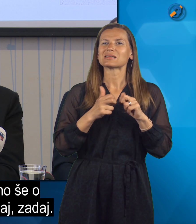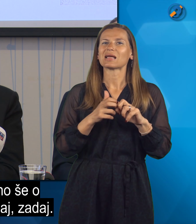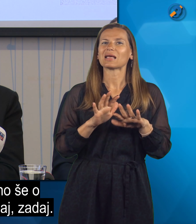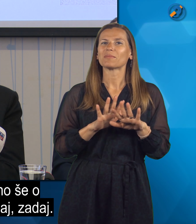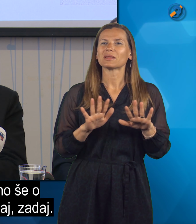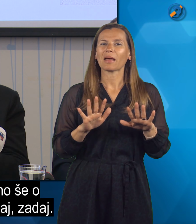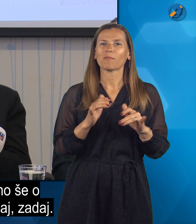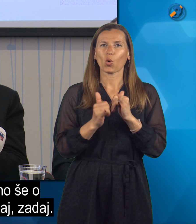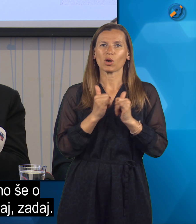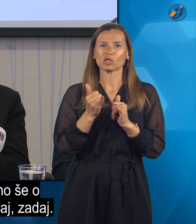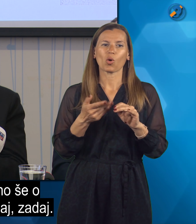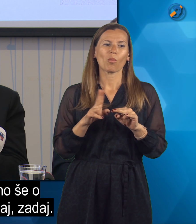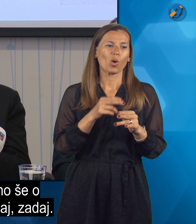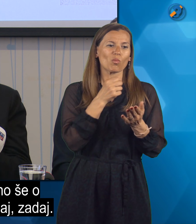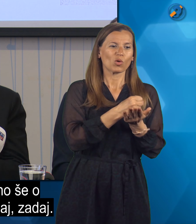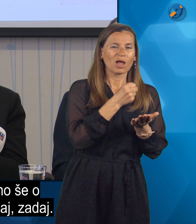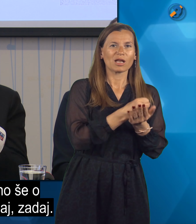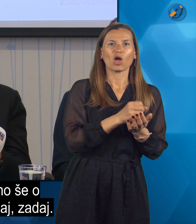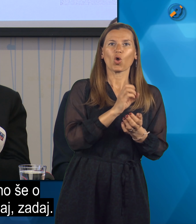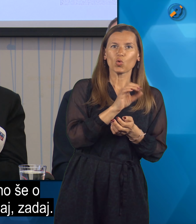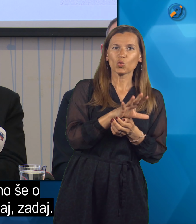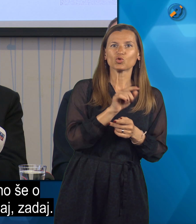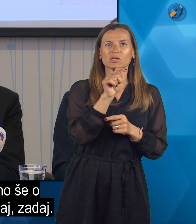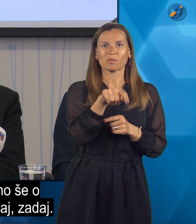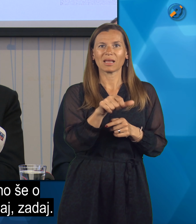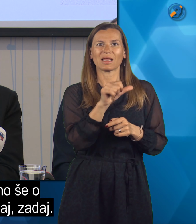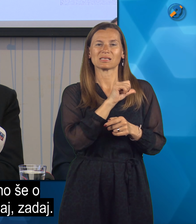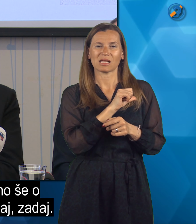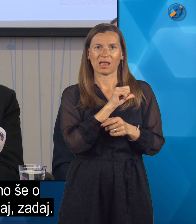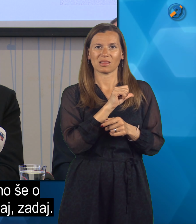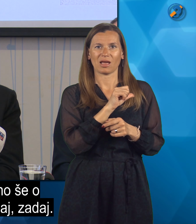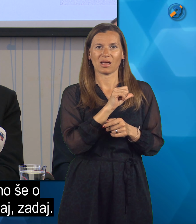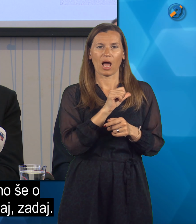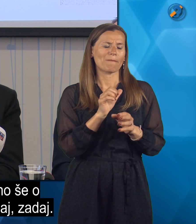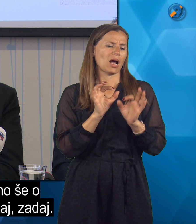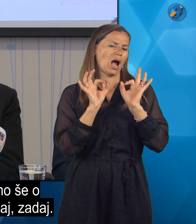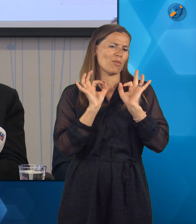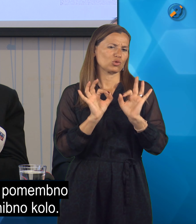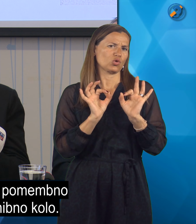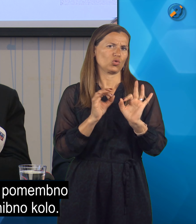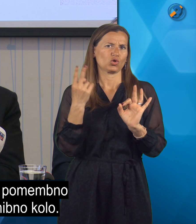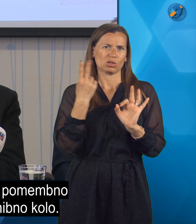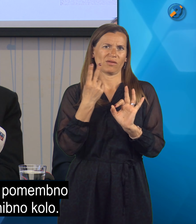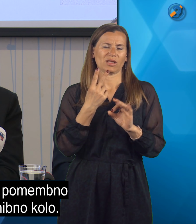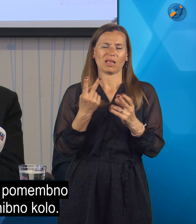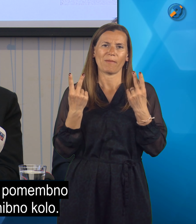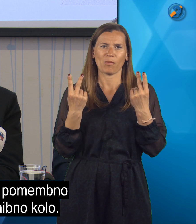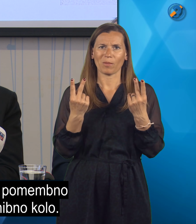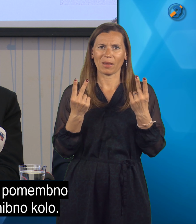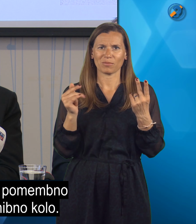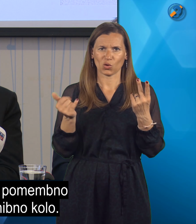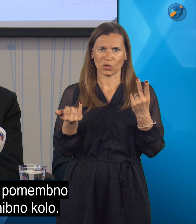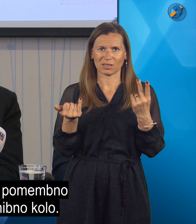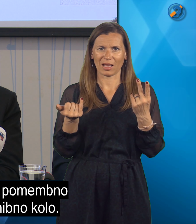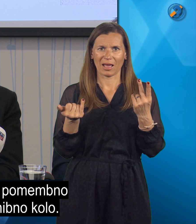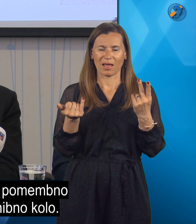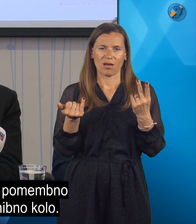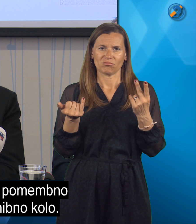zanimivo. Bolj so poudarki na lučkah, spredaj, zadaj, a ne, absolutno je pa